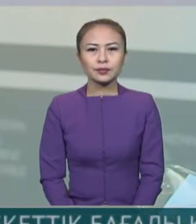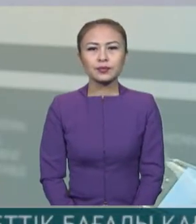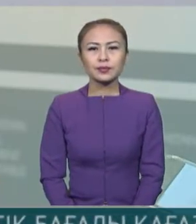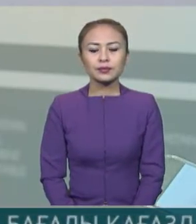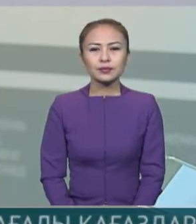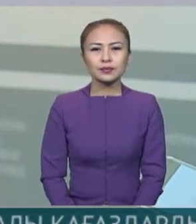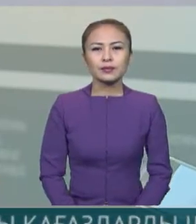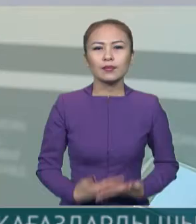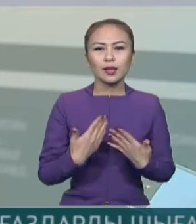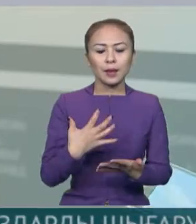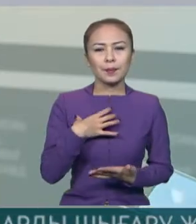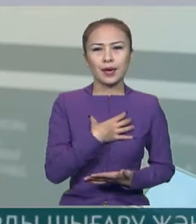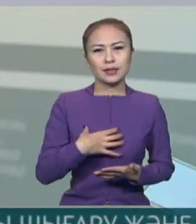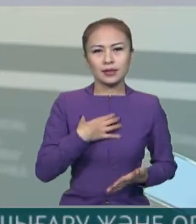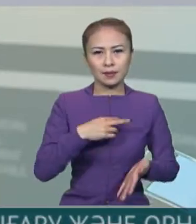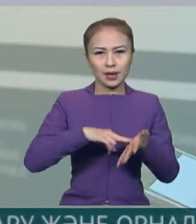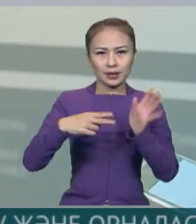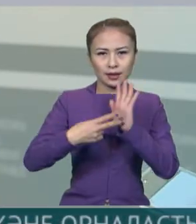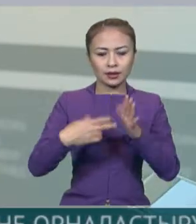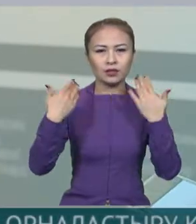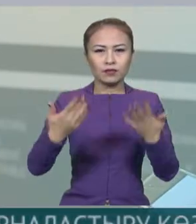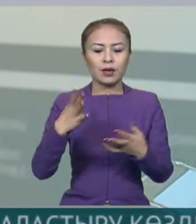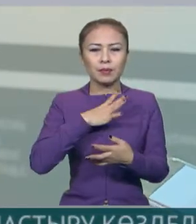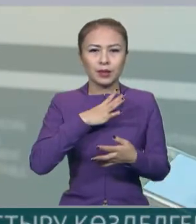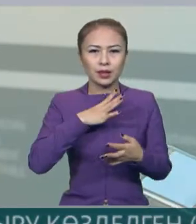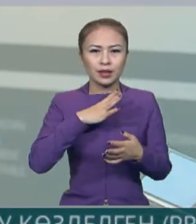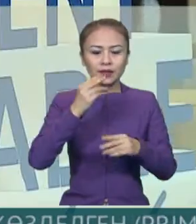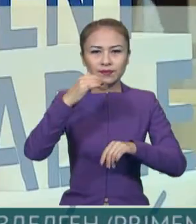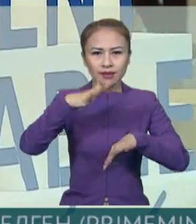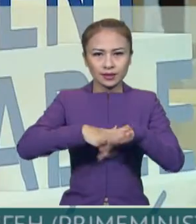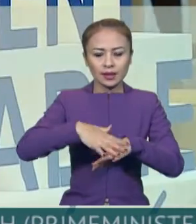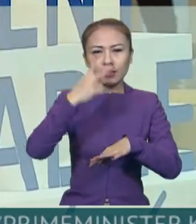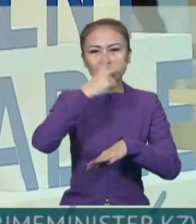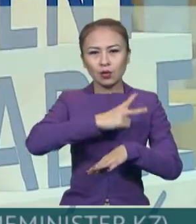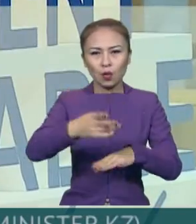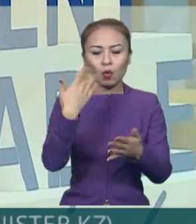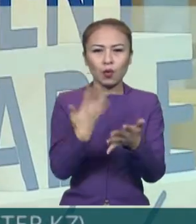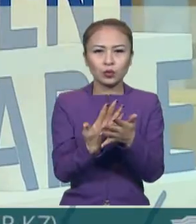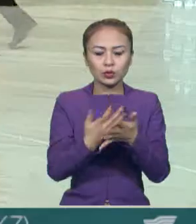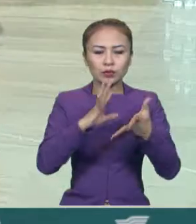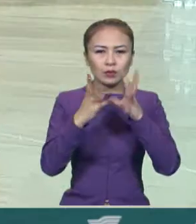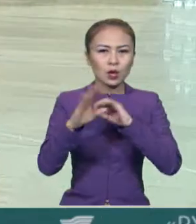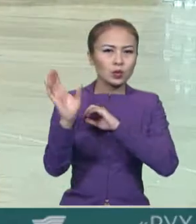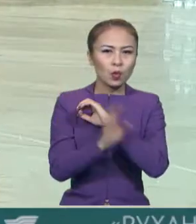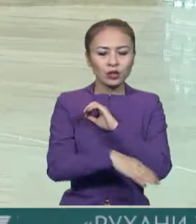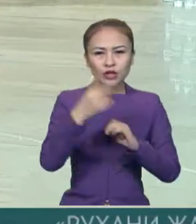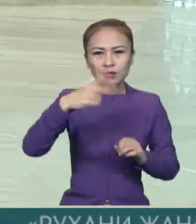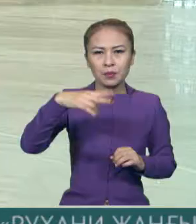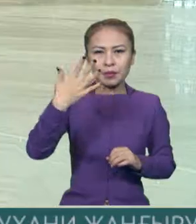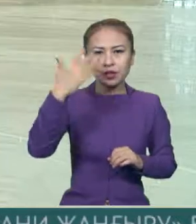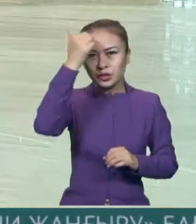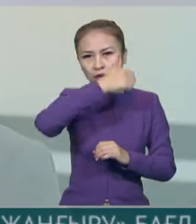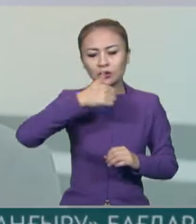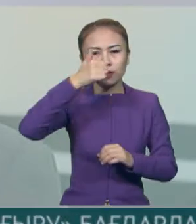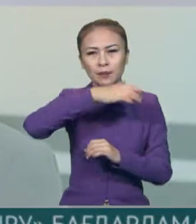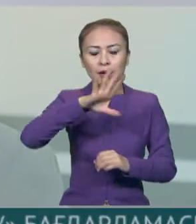Ең басты мақсаты біздің Қазақстандағы инвестициялық климатты көрсету. Бұл айтқанда, соңғы 25 жылдың ішінде осы